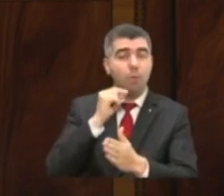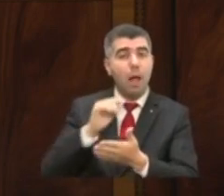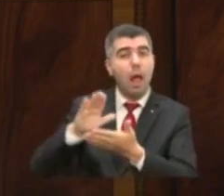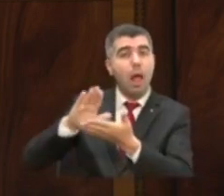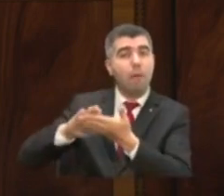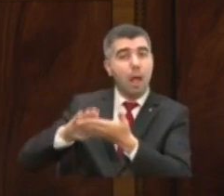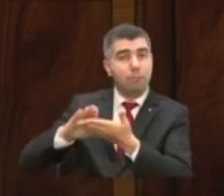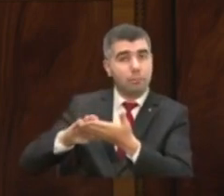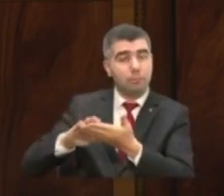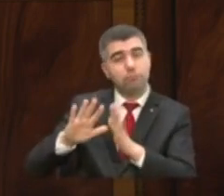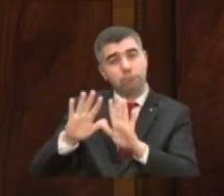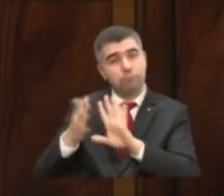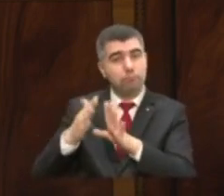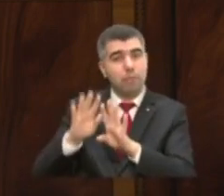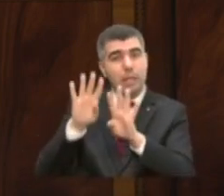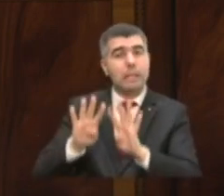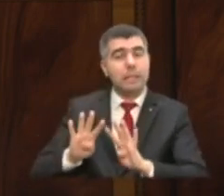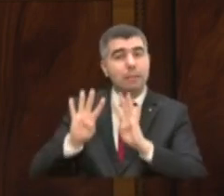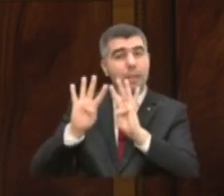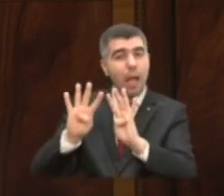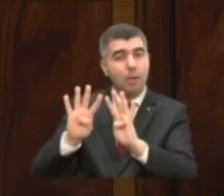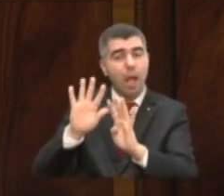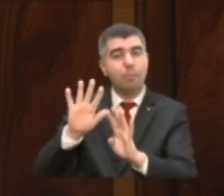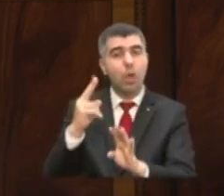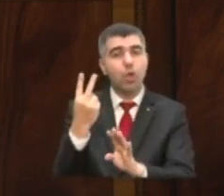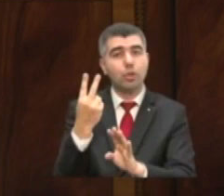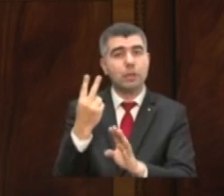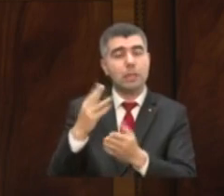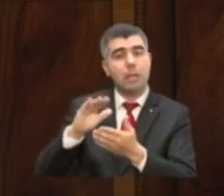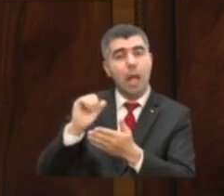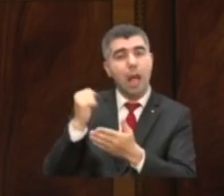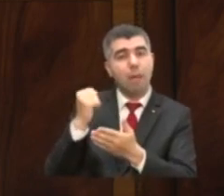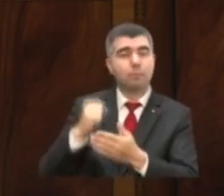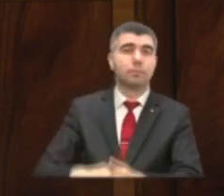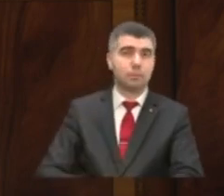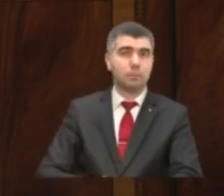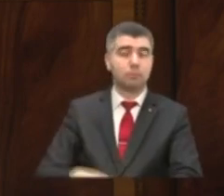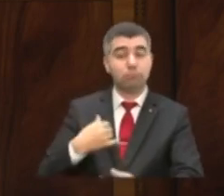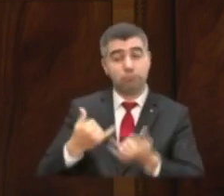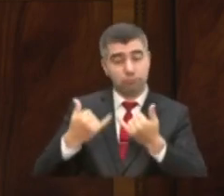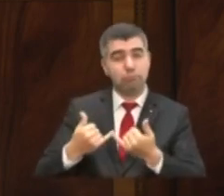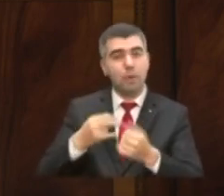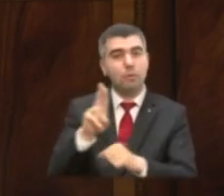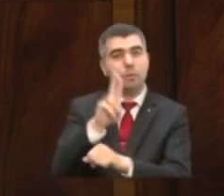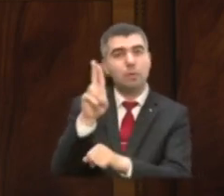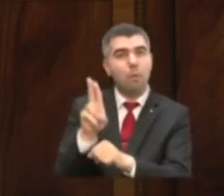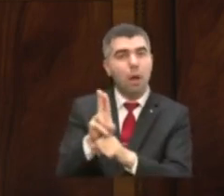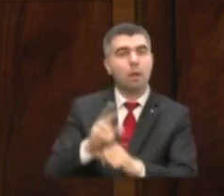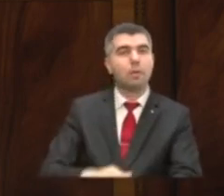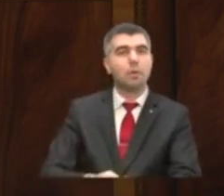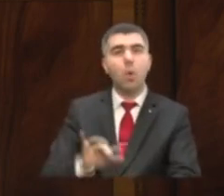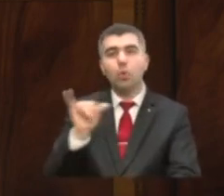في سن حرجة ما بين 18 و 25 سنة. نسائلكم سيد رئيس الحكومة